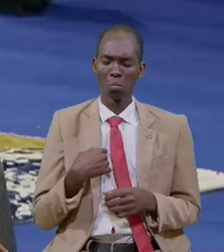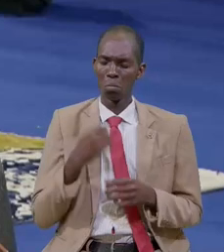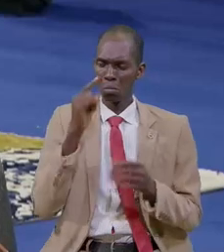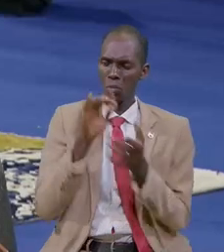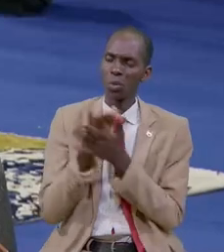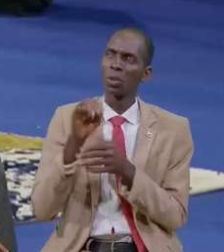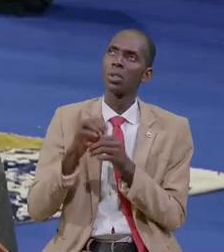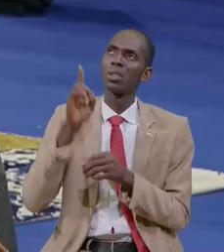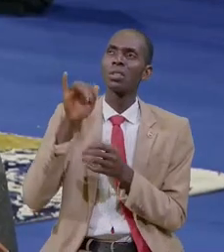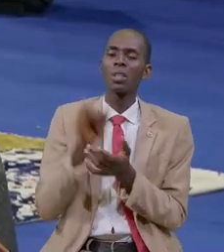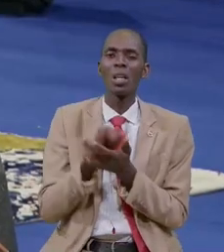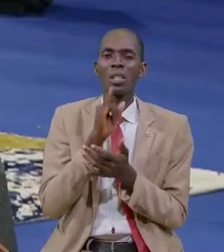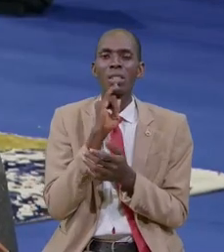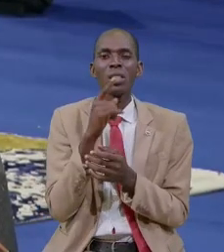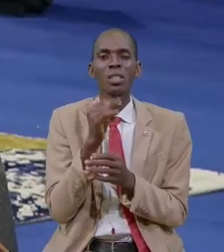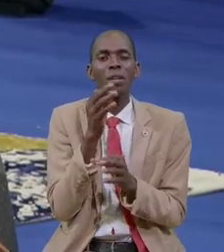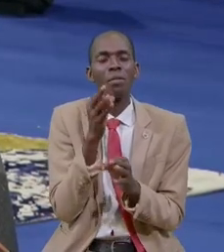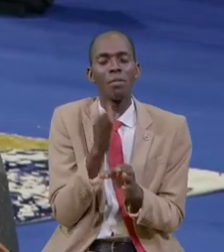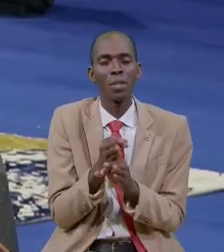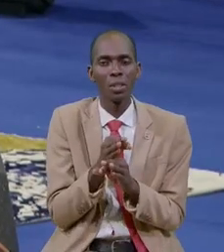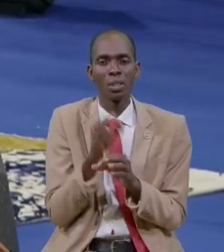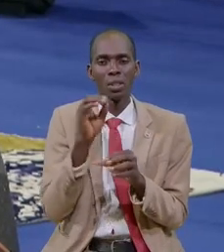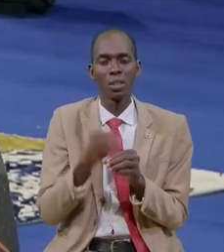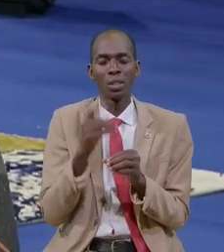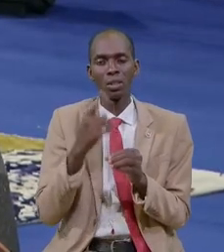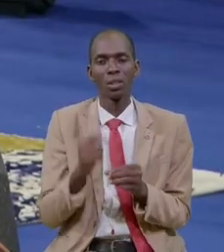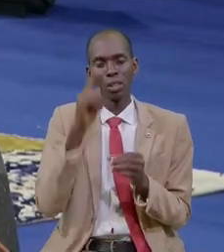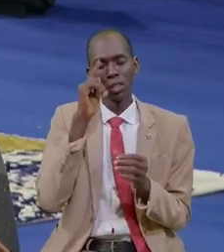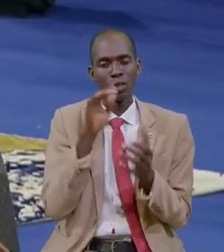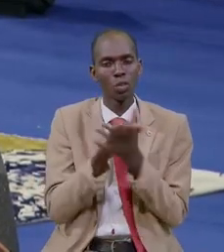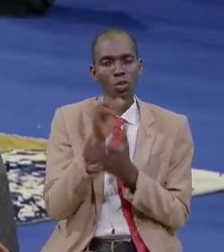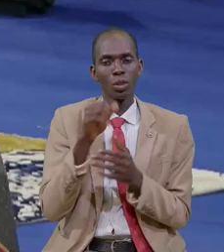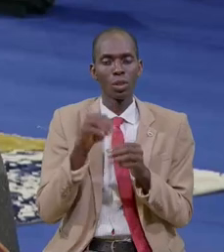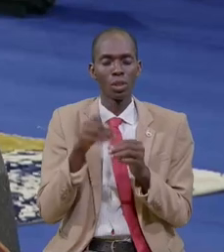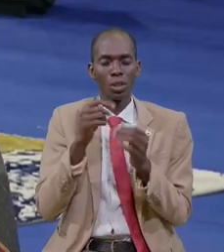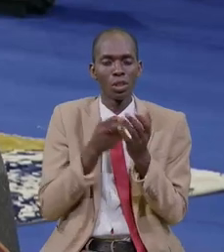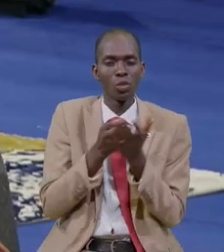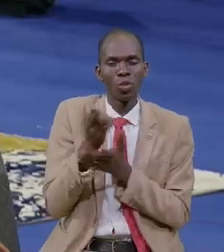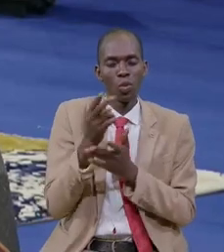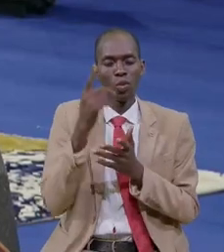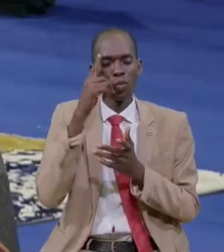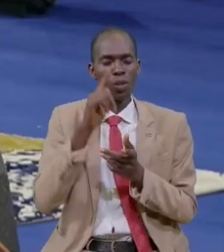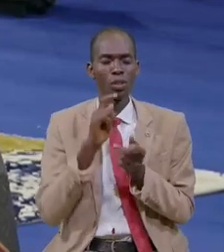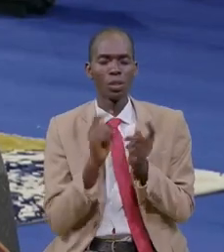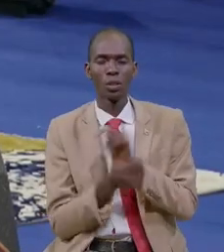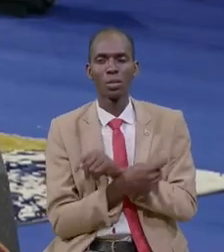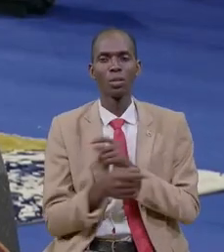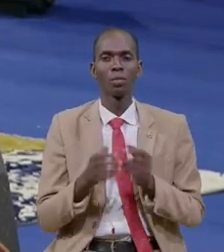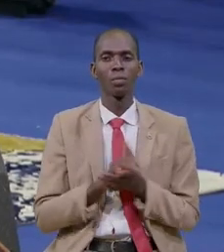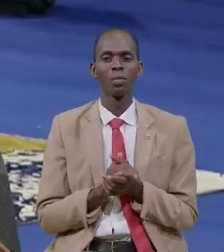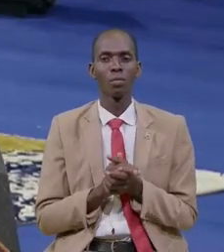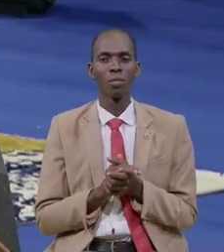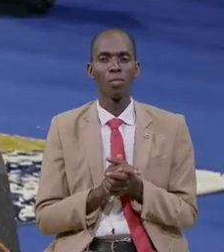confiance. Ça, c'est la foi. C'est la confiance, la vérité pour la transformation. Pour la